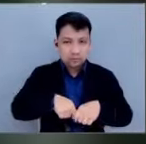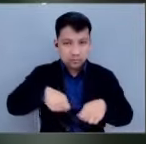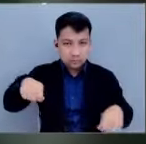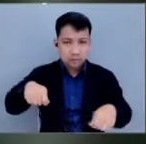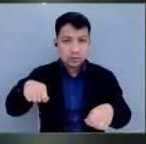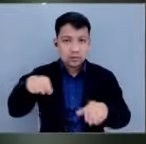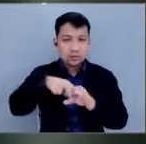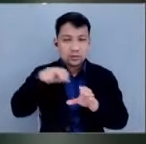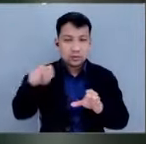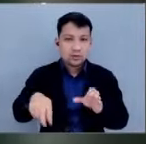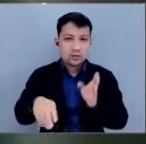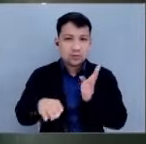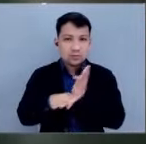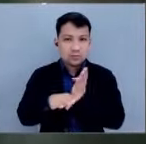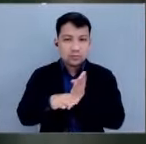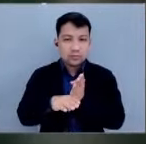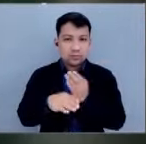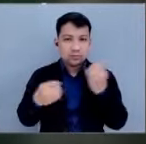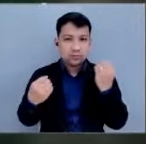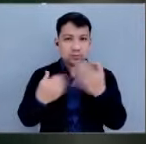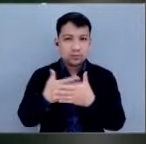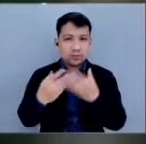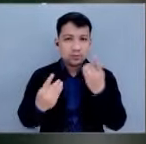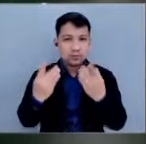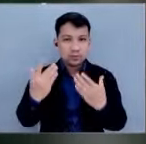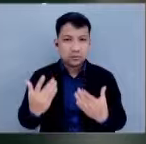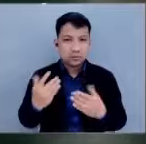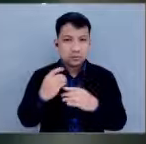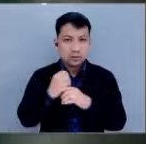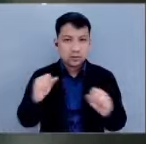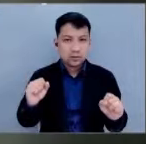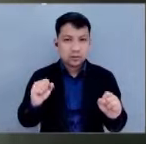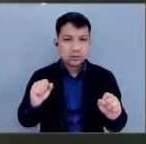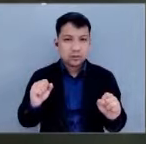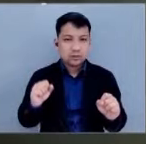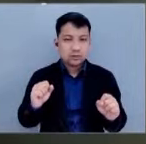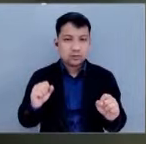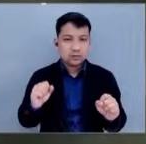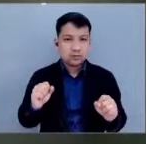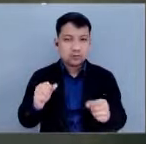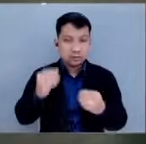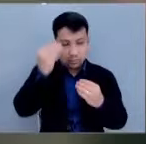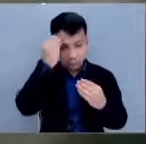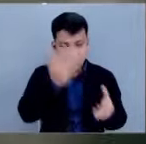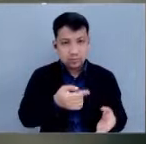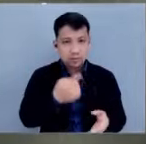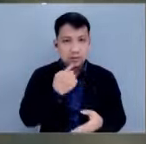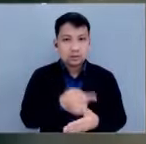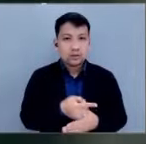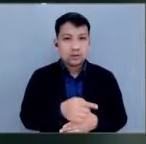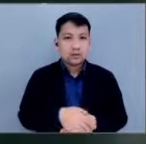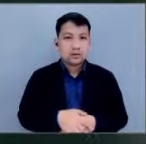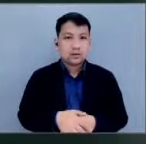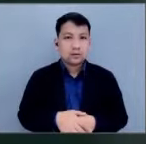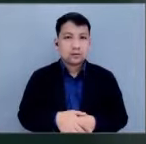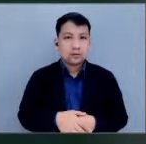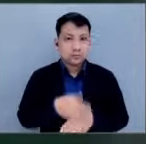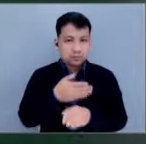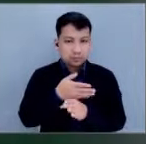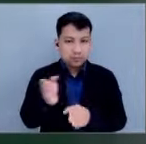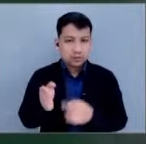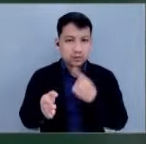bus. Natakot ang driver ng bus sa seguridad ng mga pasahero, kaya tinimbrehan niya ang mga otoridad. Pero palusot na suspect.